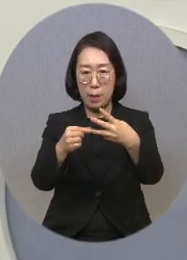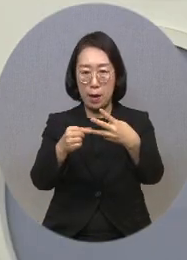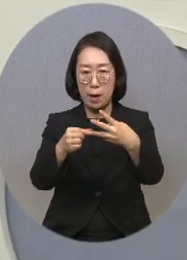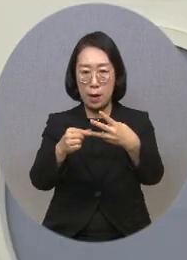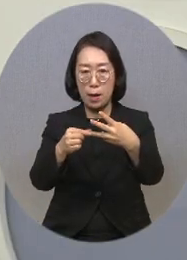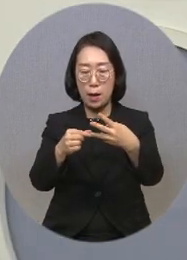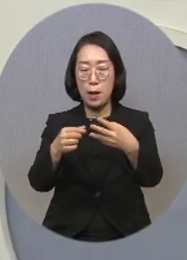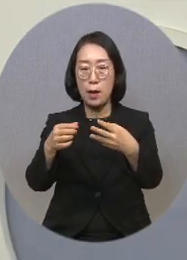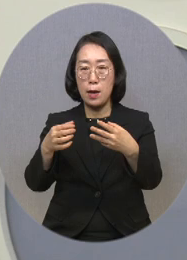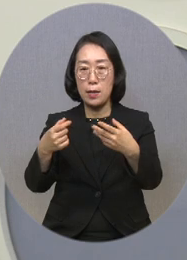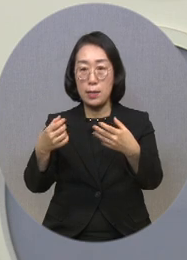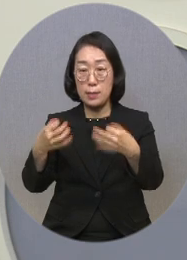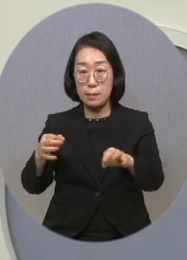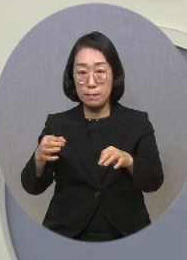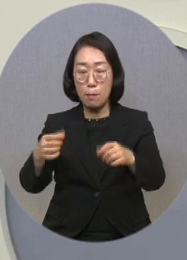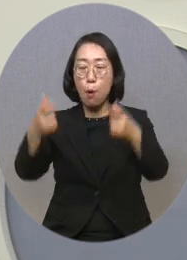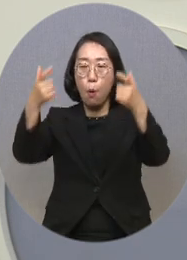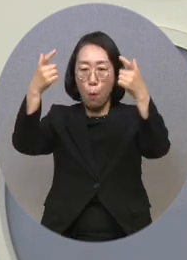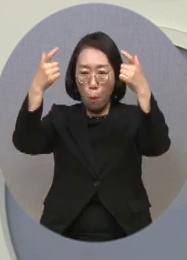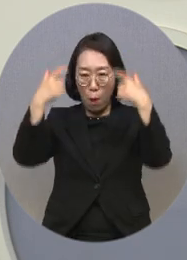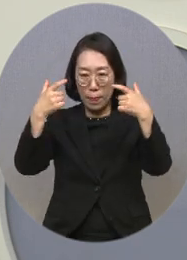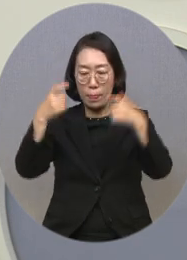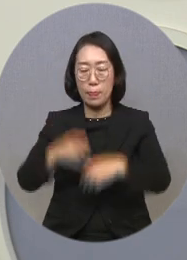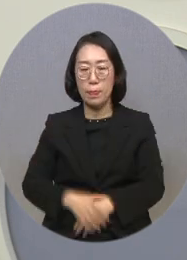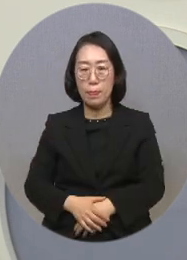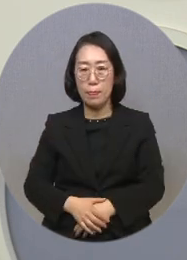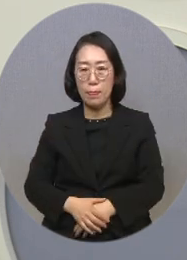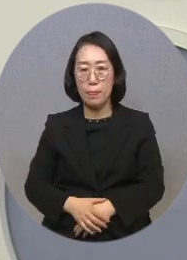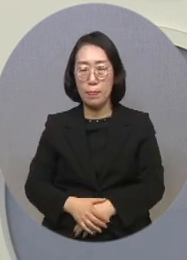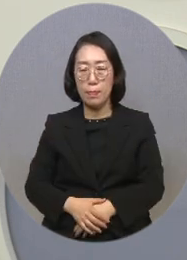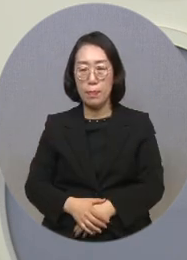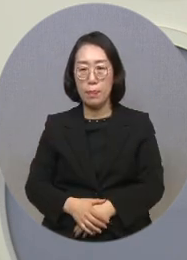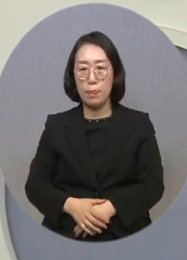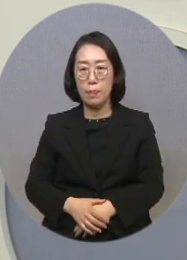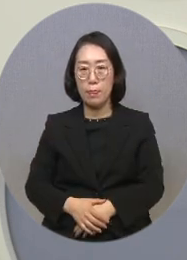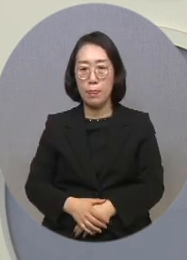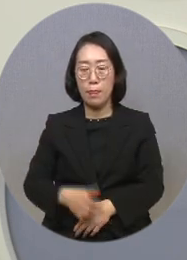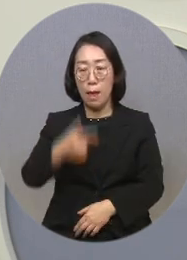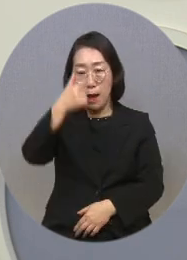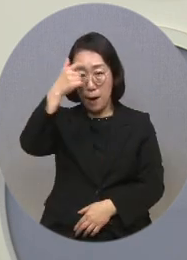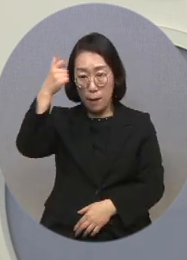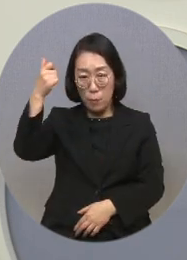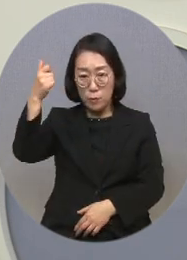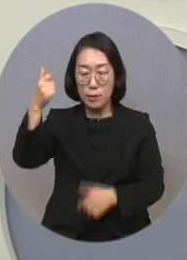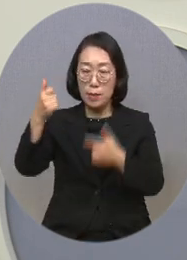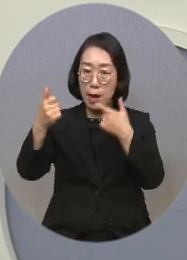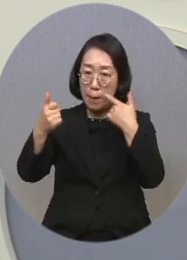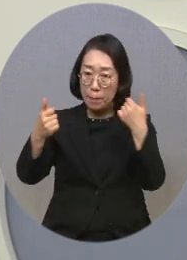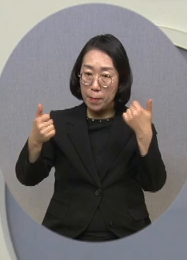금관을 얘기하는 거였어요. 그래서 그 3대의 그 금관이